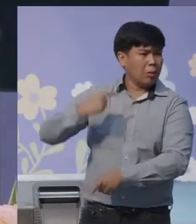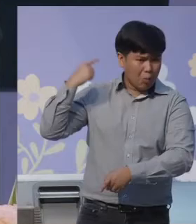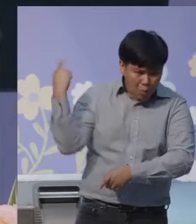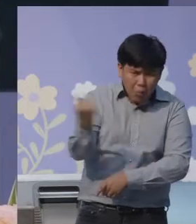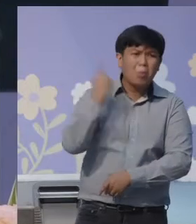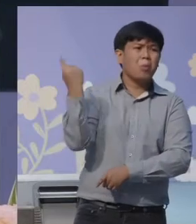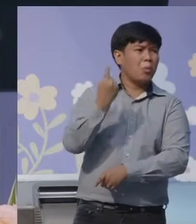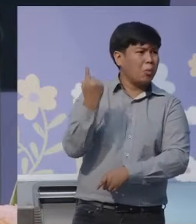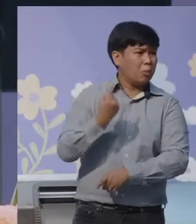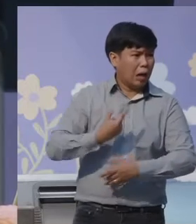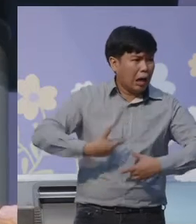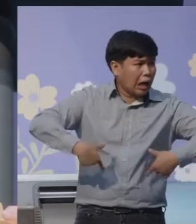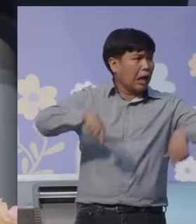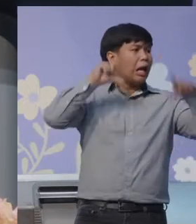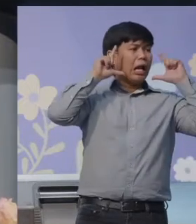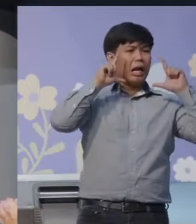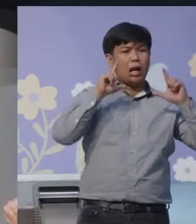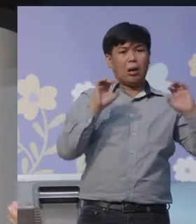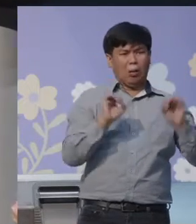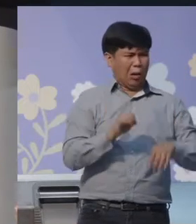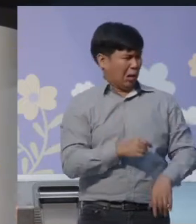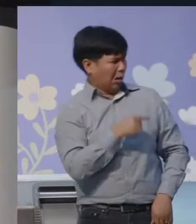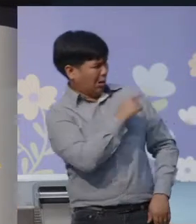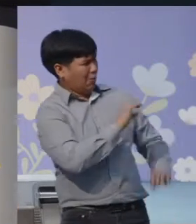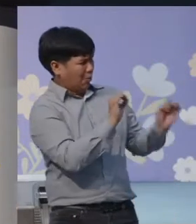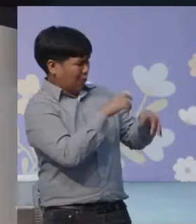kinukutya, pinapahiya, wala kang anak.